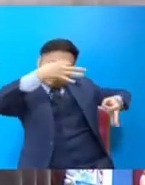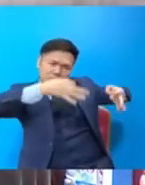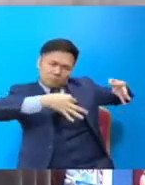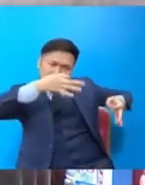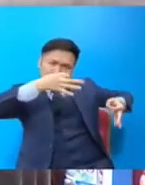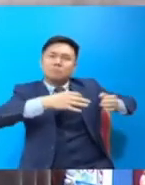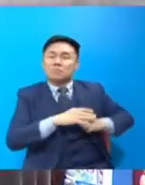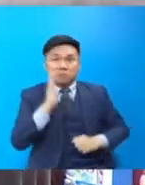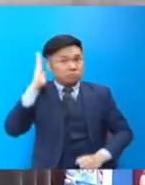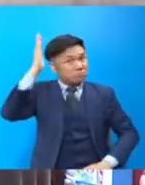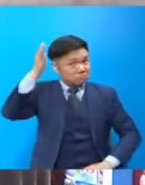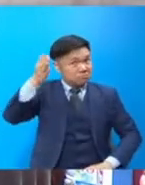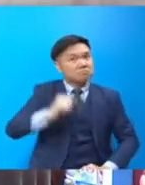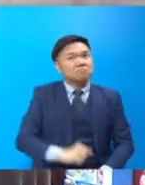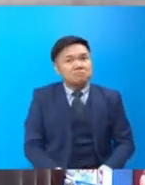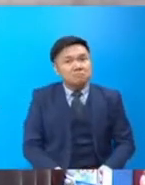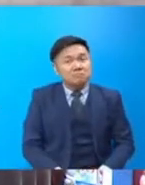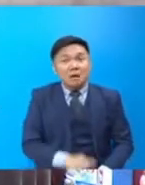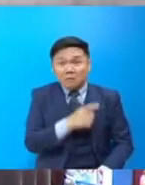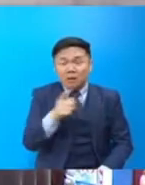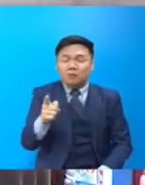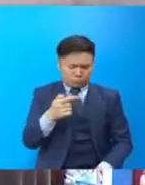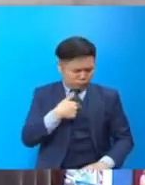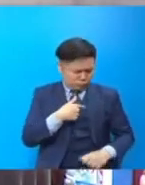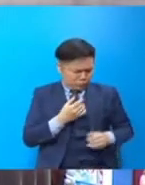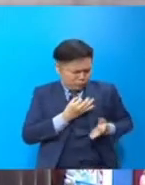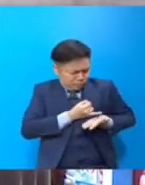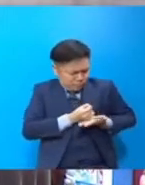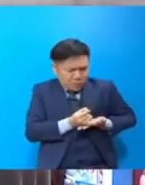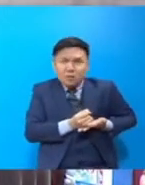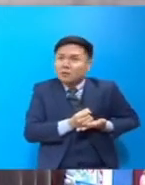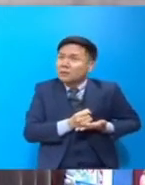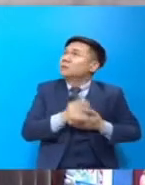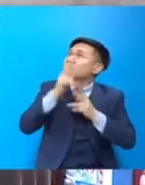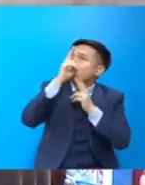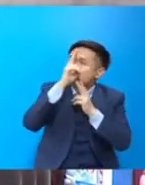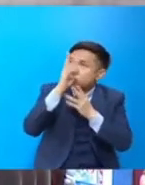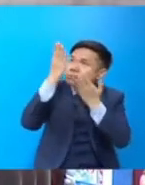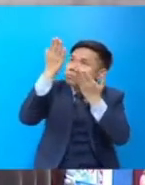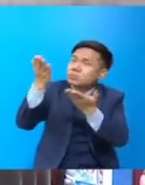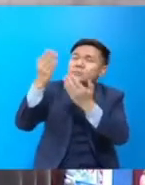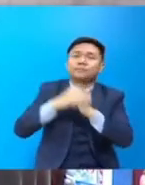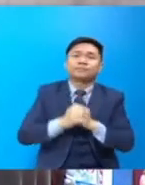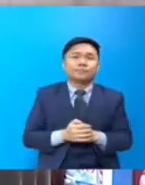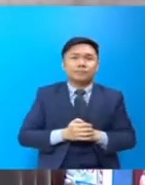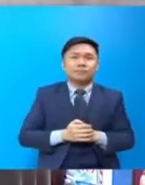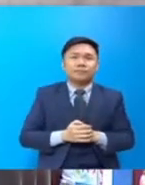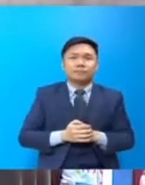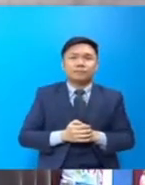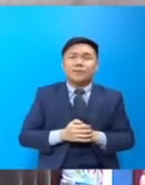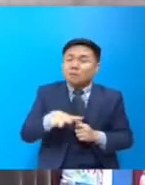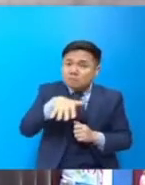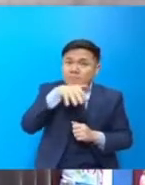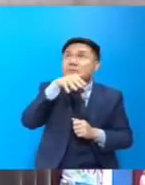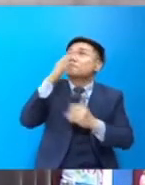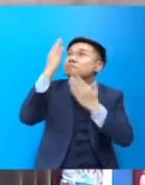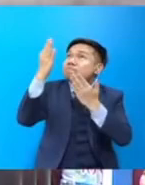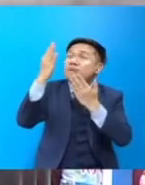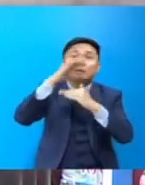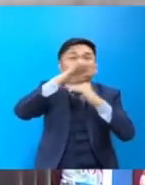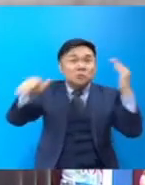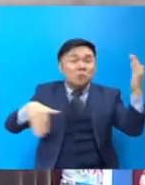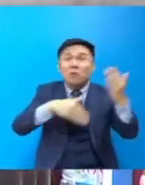sadelnya ya dan beriman dengan hadis Baginda Sallallahu Alaihi Wasallam bahwa kedua